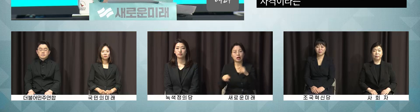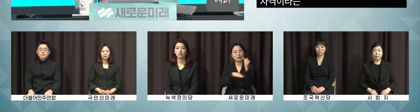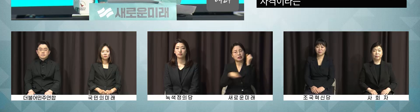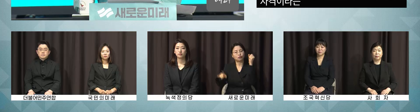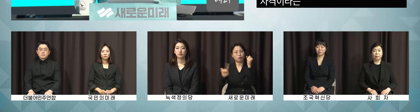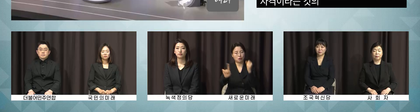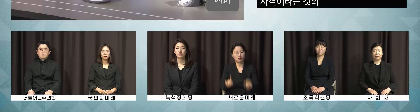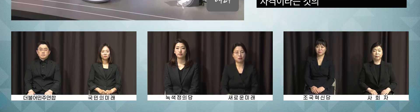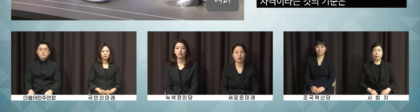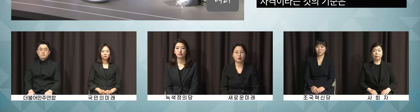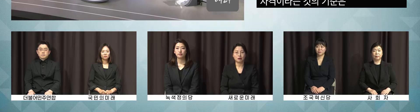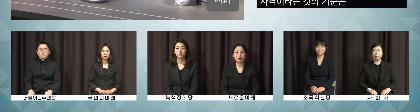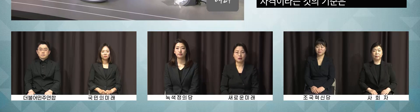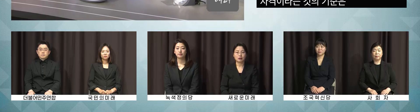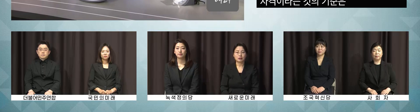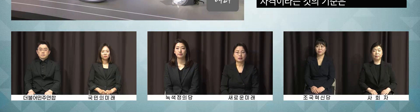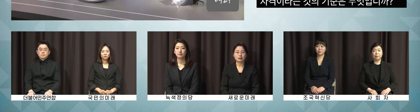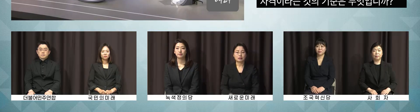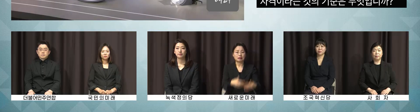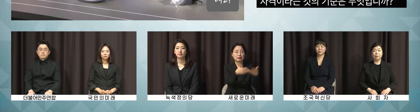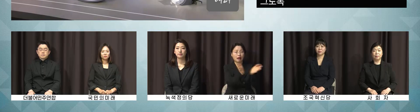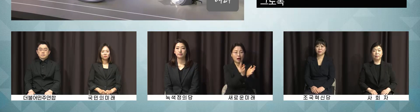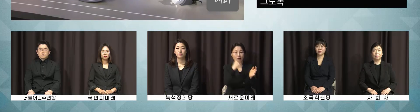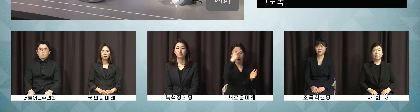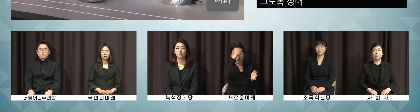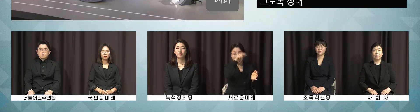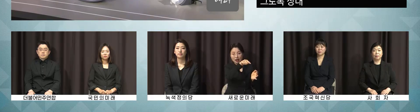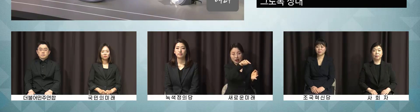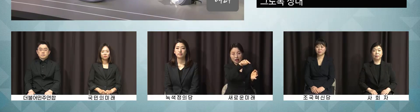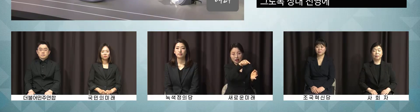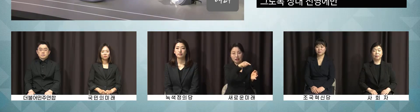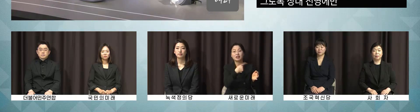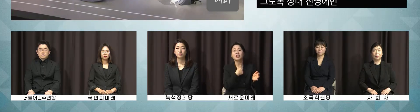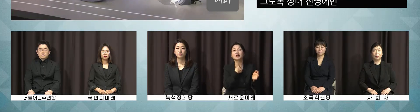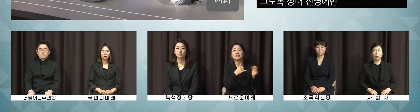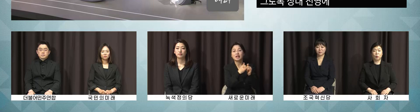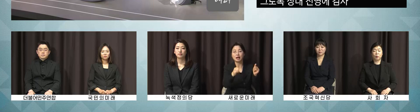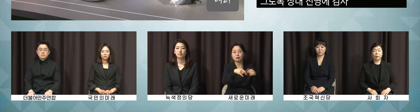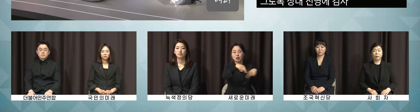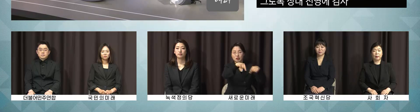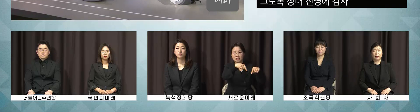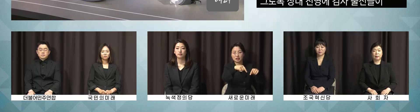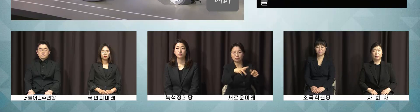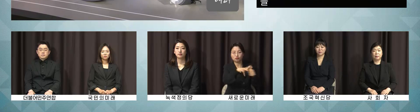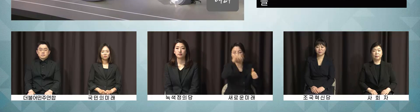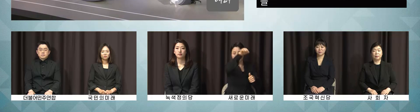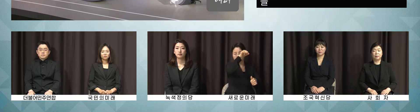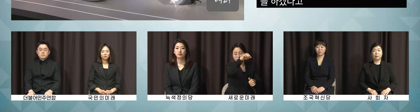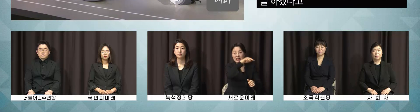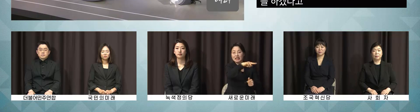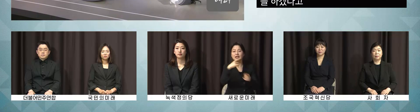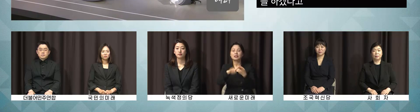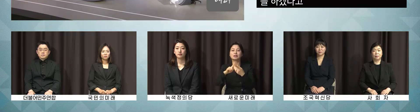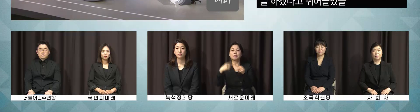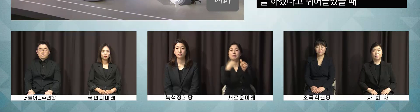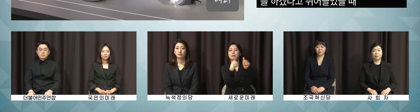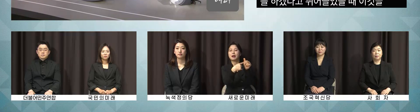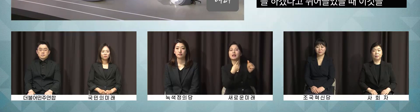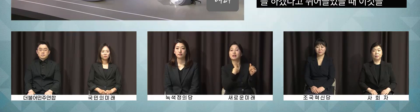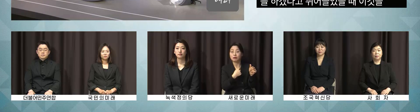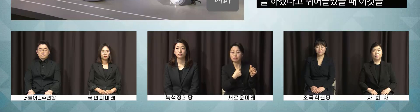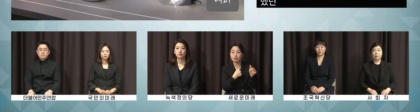기준은 무엇입니까? 그토록 상대 진영의 검찰 출신들이 정치를 하겠다고 뛰어들었을 때 이것을 비판했던,